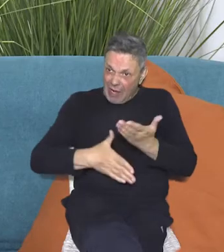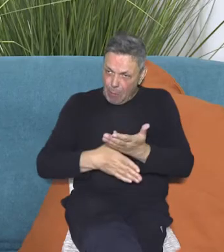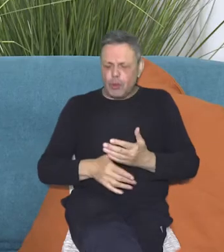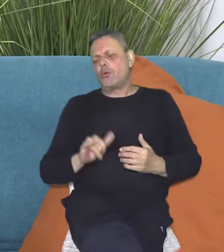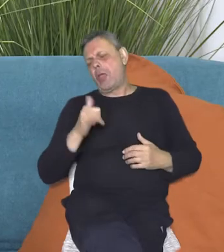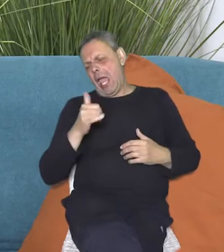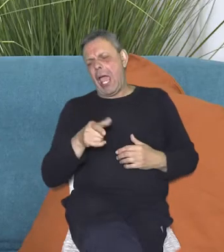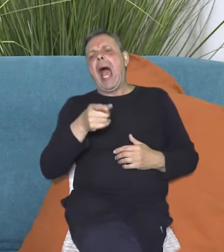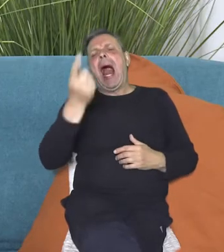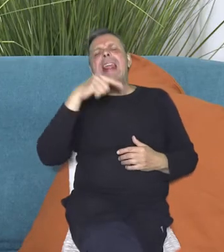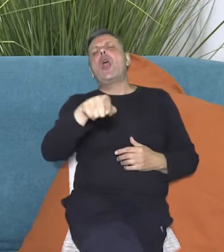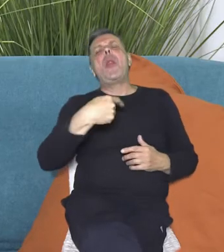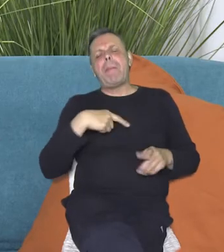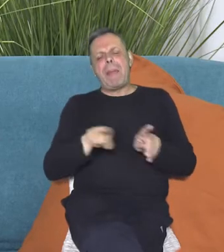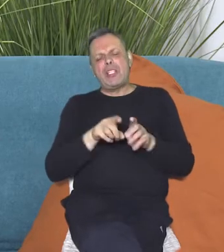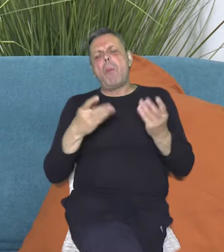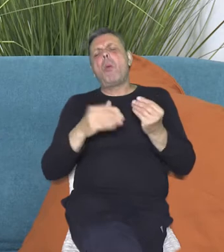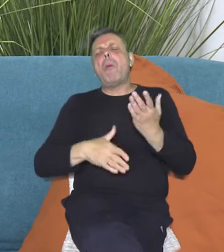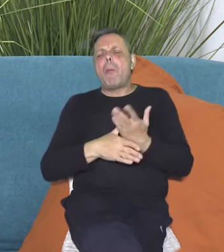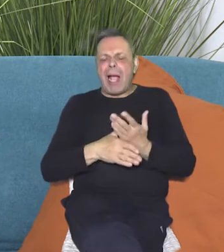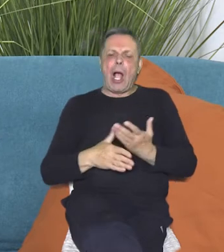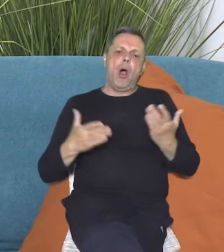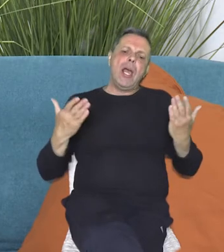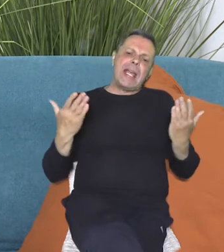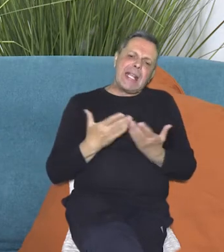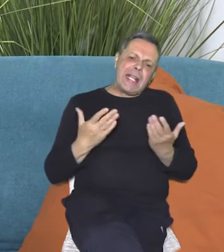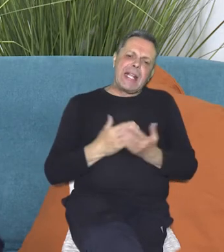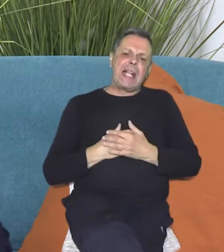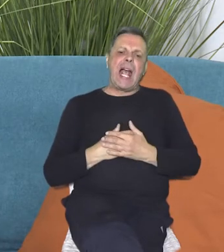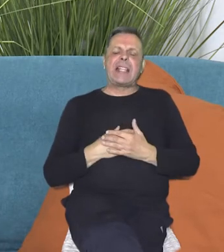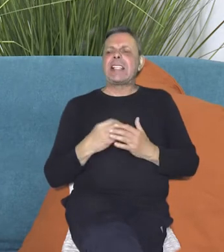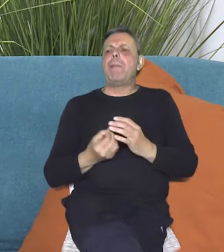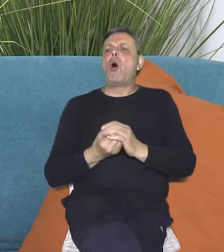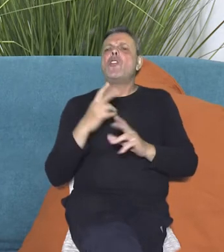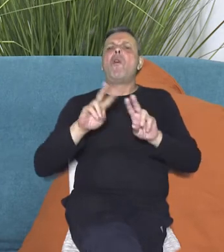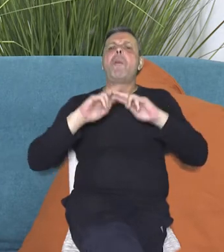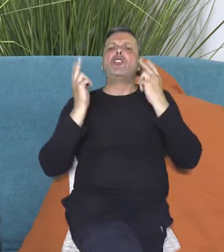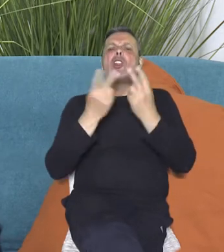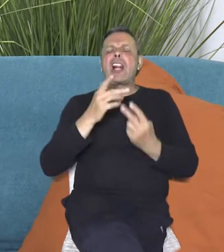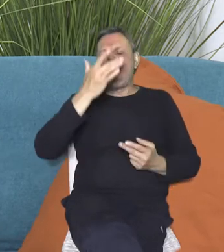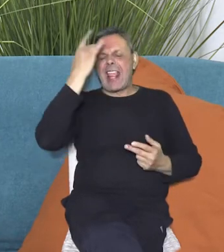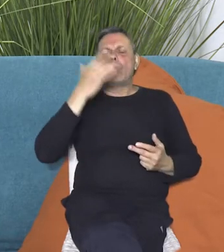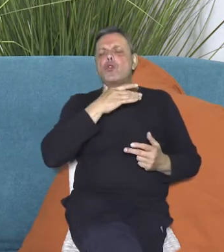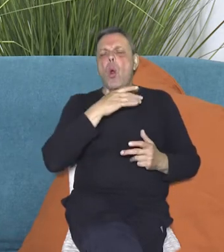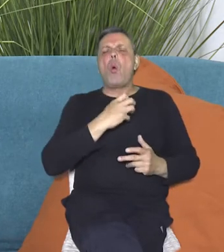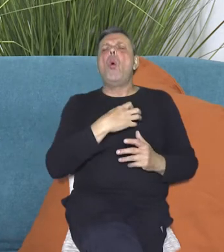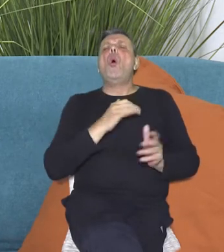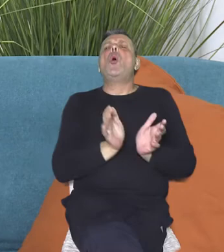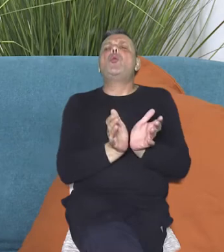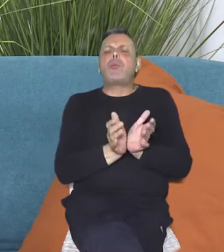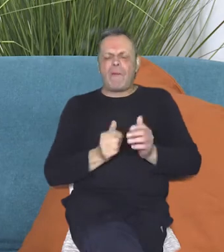jesam. On je i meni jako puno pomagao kad smo, recimo, ja sam osnovala Međunarodnu ljetnu školu u Dubrovniku